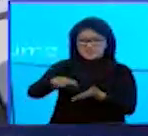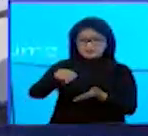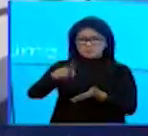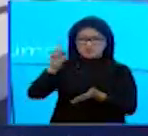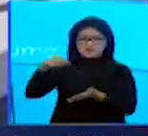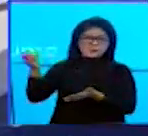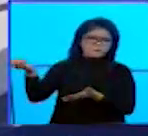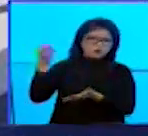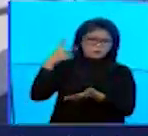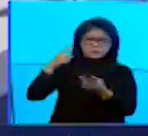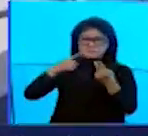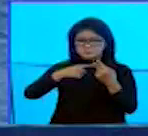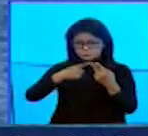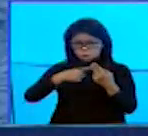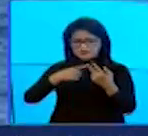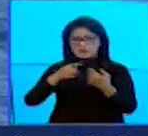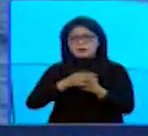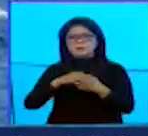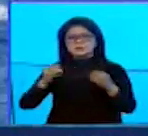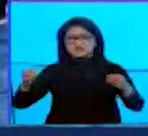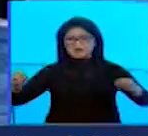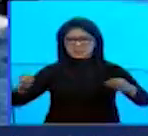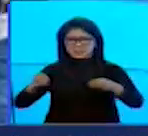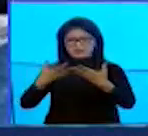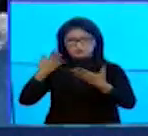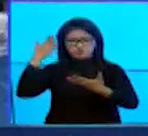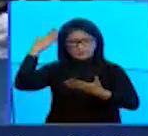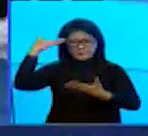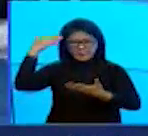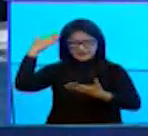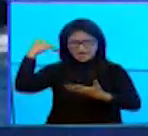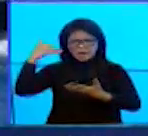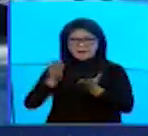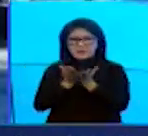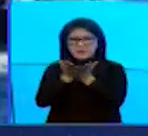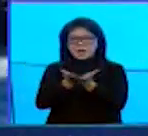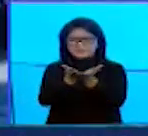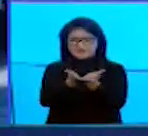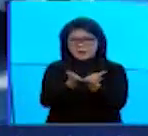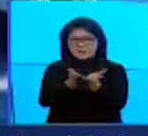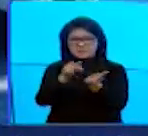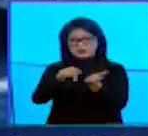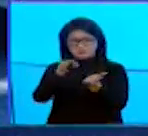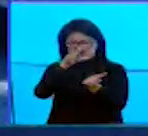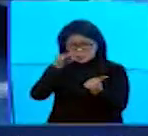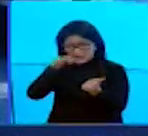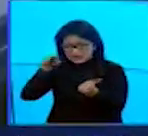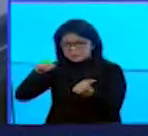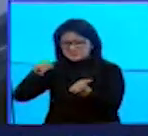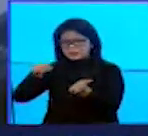lagi di samping laporan temuan minyak qwerrr m331 melaporkan secara lisan telah terdeteksi